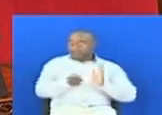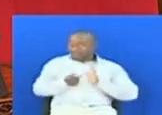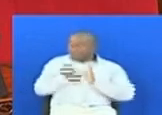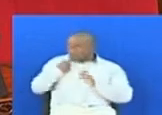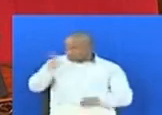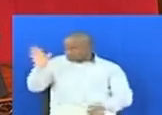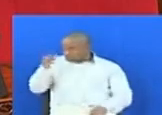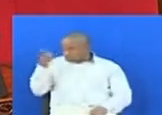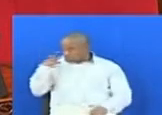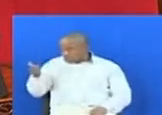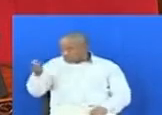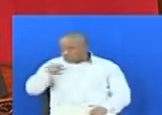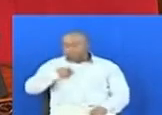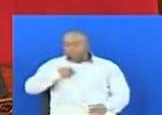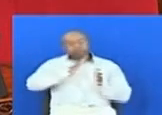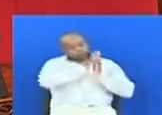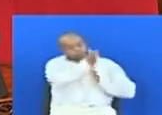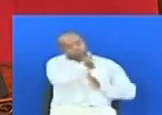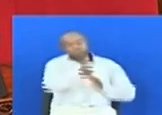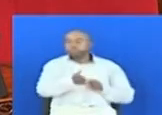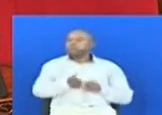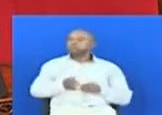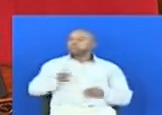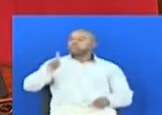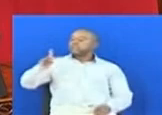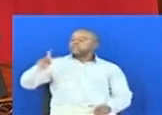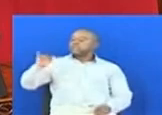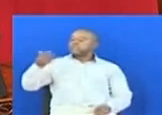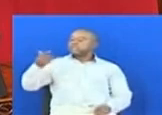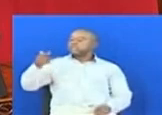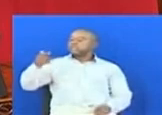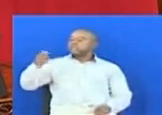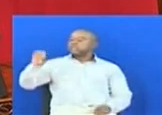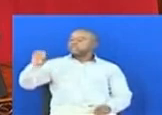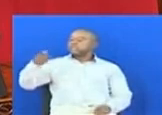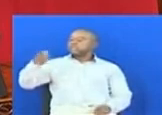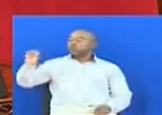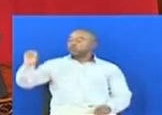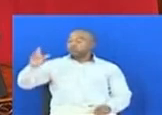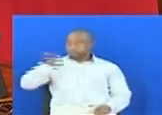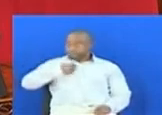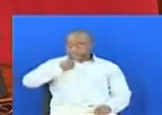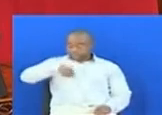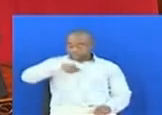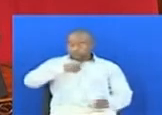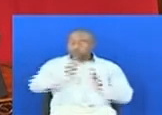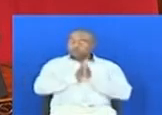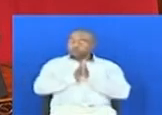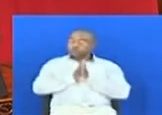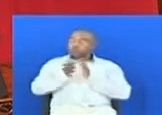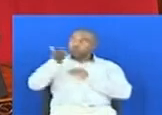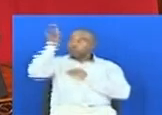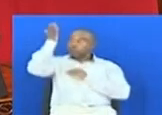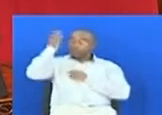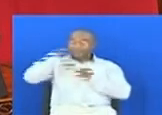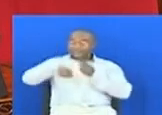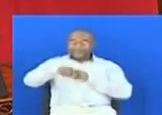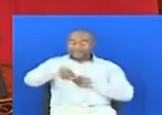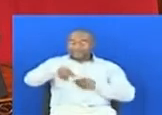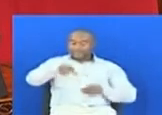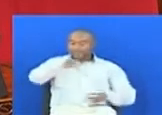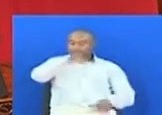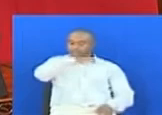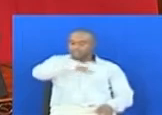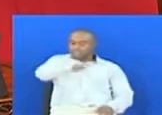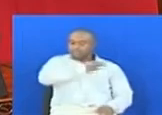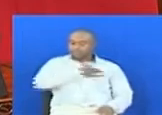tatu leto. Mheshimiwa Spika, tunashukuru Mungu kwamba kuna mtu ambaye amekufa kwa corona.